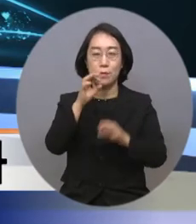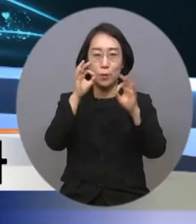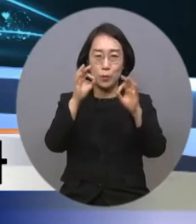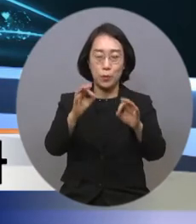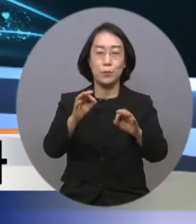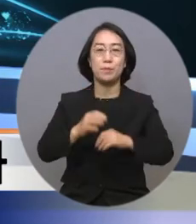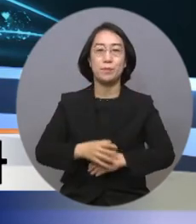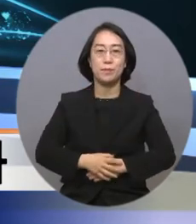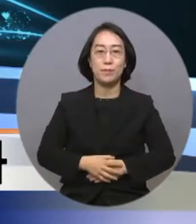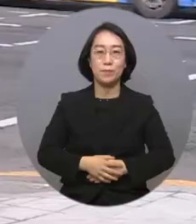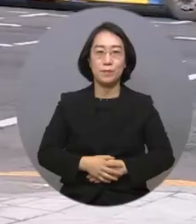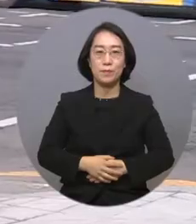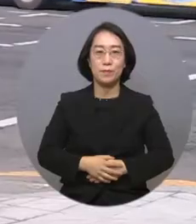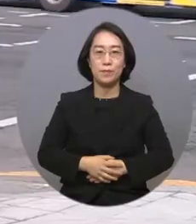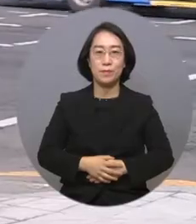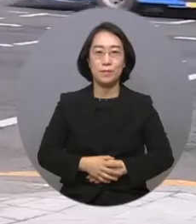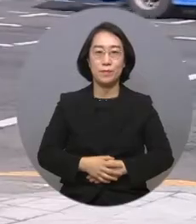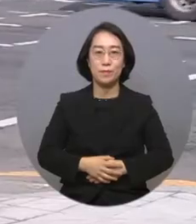전합니다.